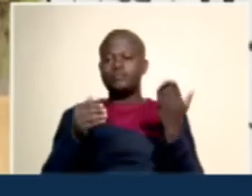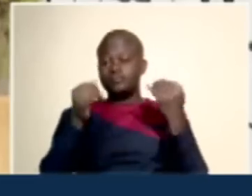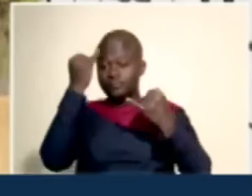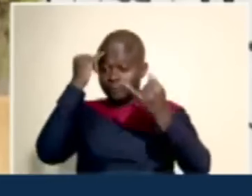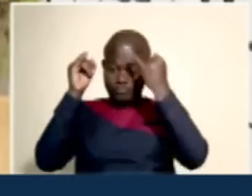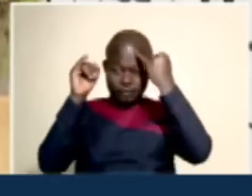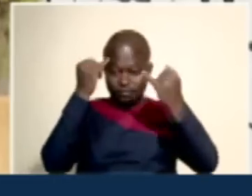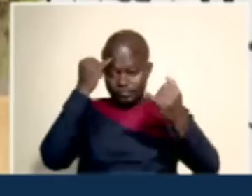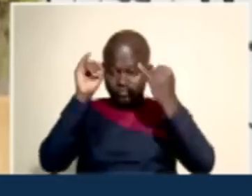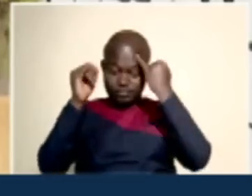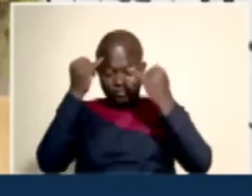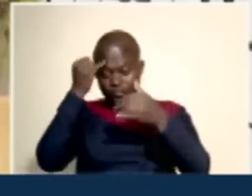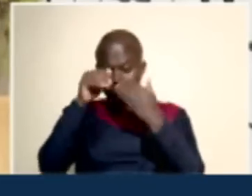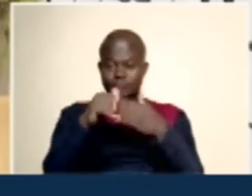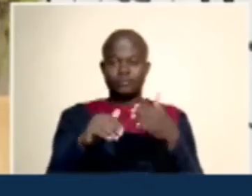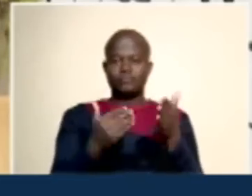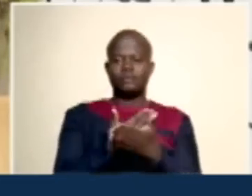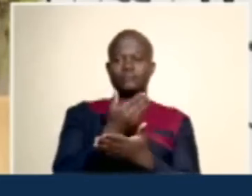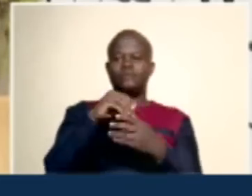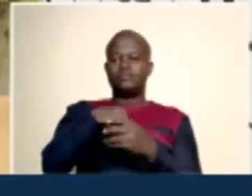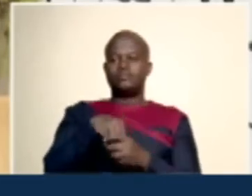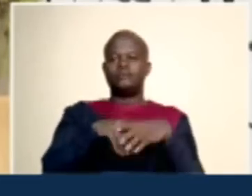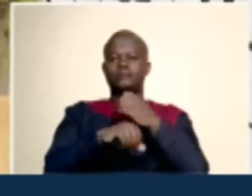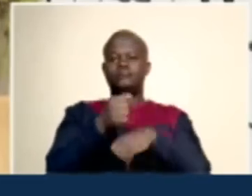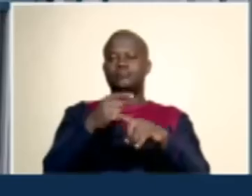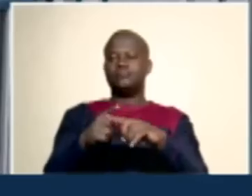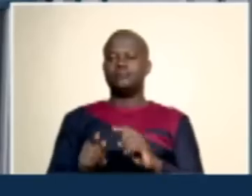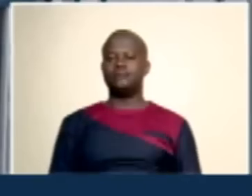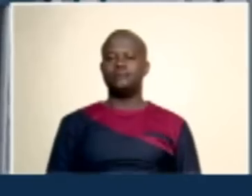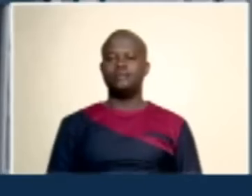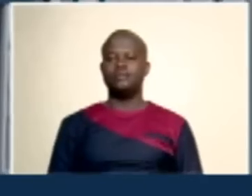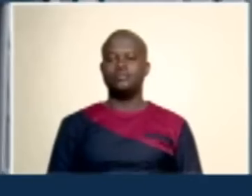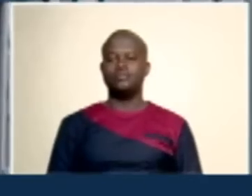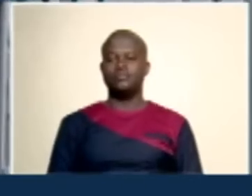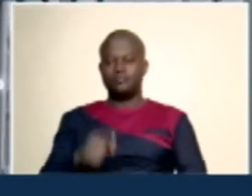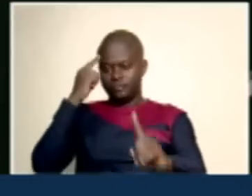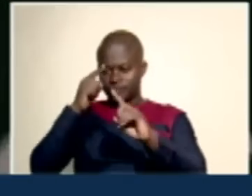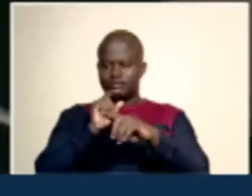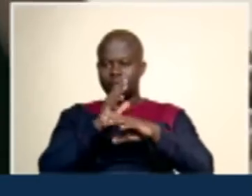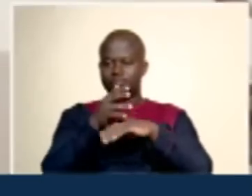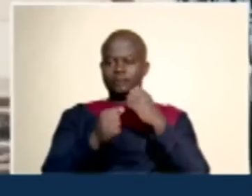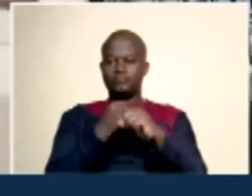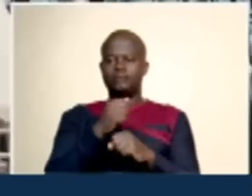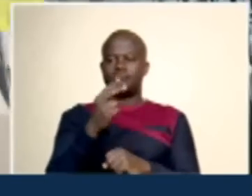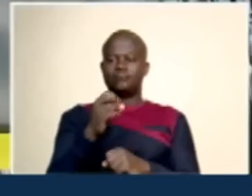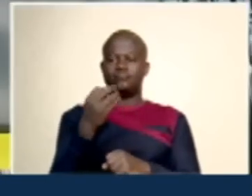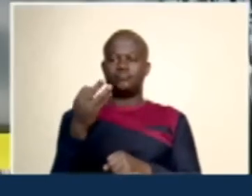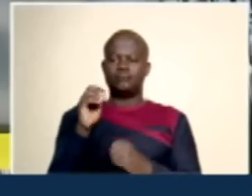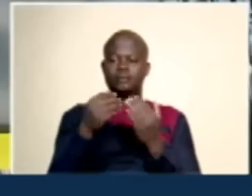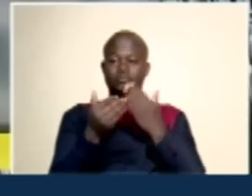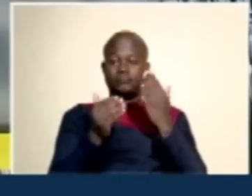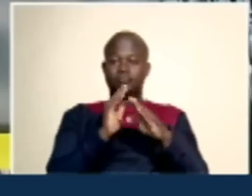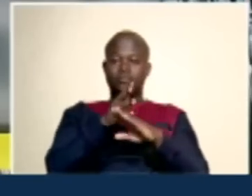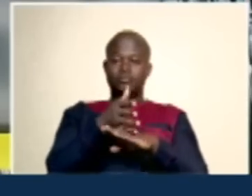ama innovation mu bikorwa bitandukanye Intego nuko bitarenze muri 2030 byibuze